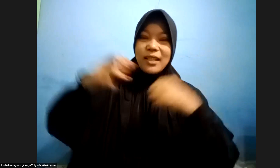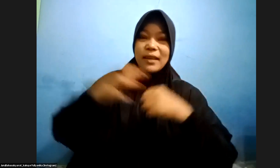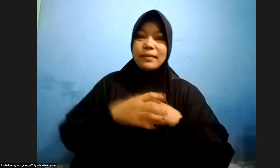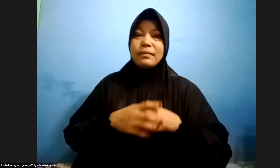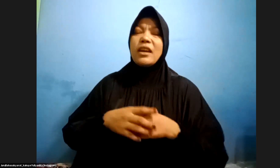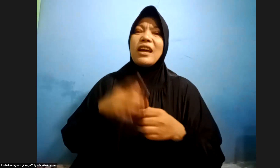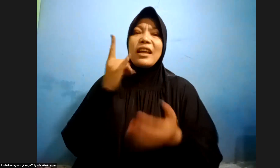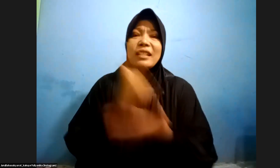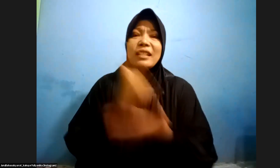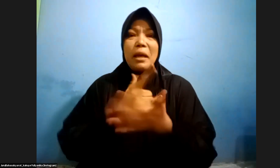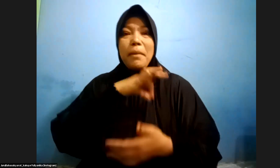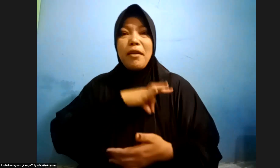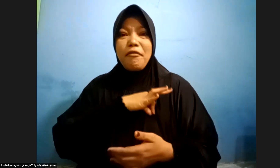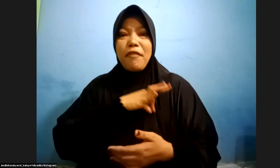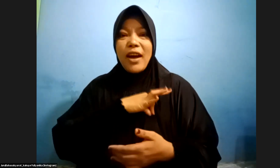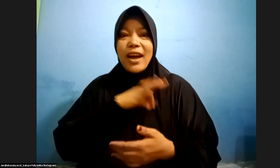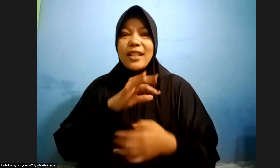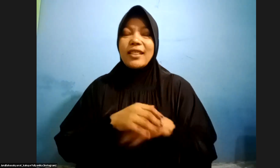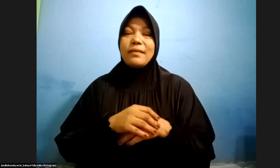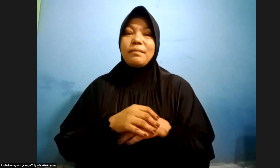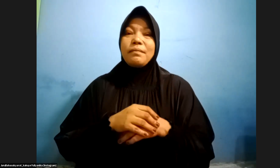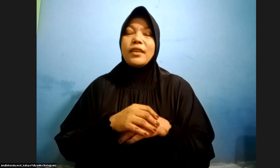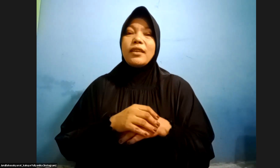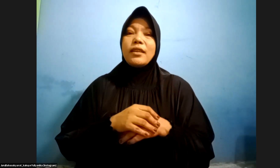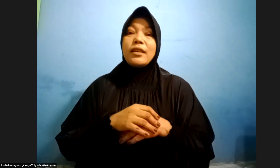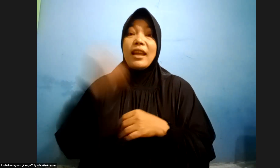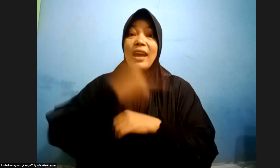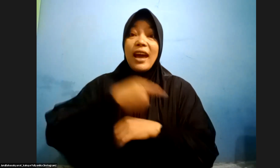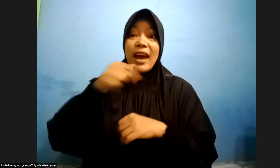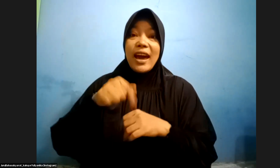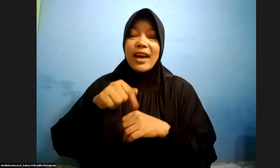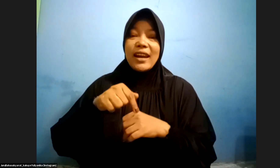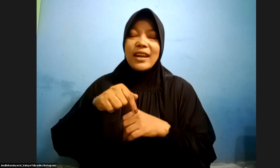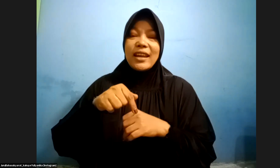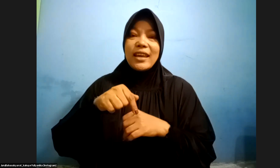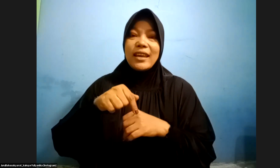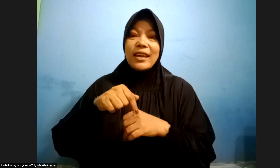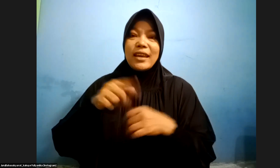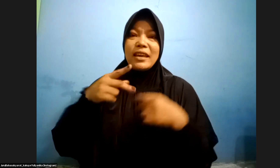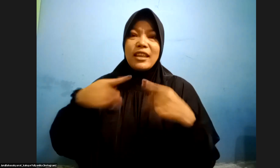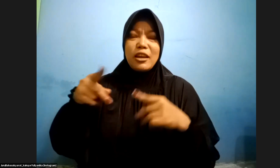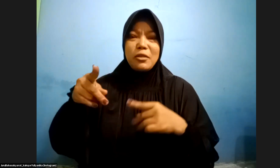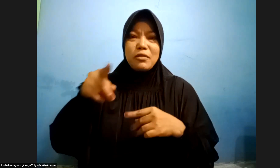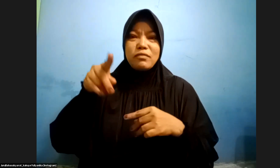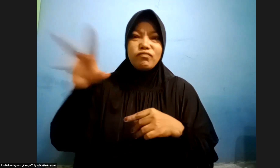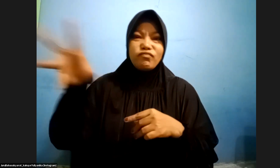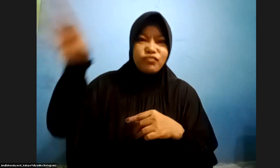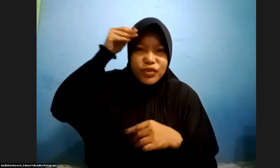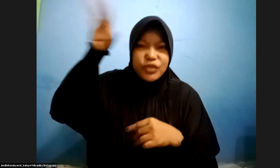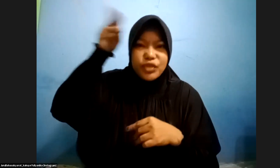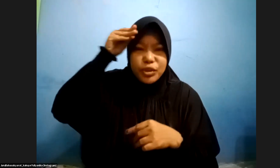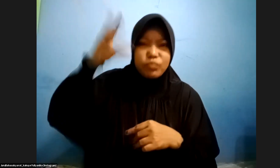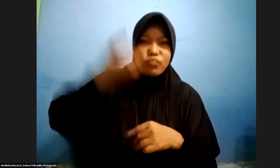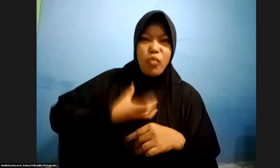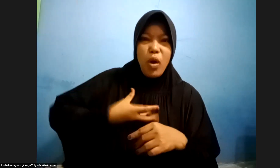bermanfaat untuk umat ya, Dokter Dini. Kita hari ini bakal menyerap ilmu banyak nih dari Dokter Dini.